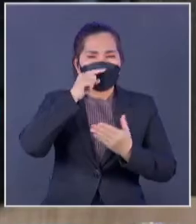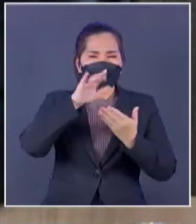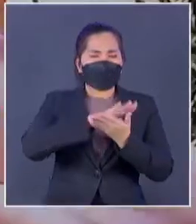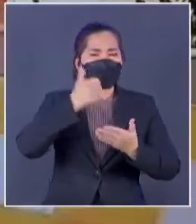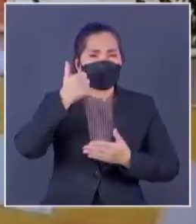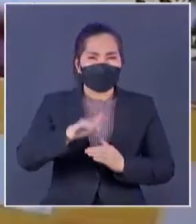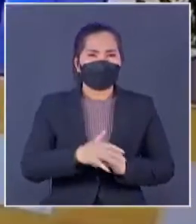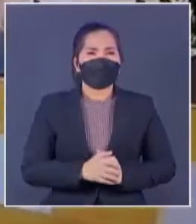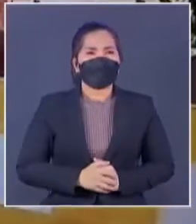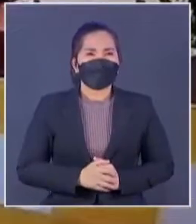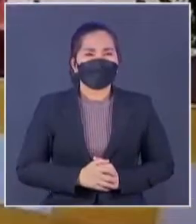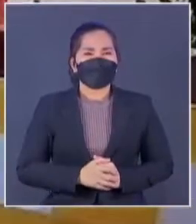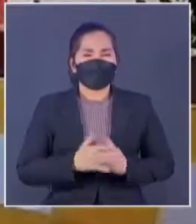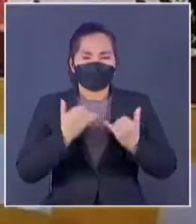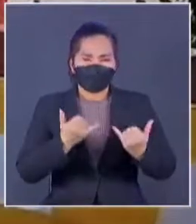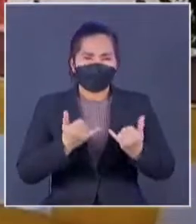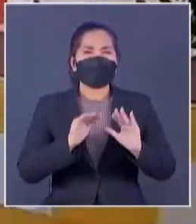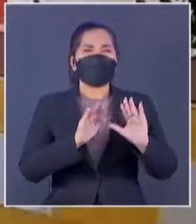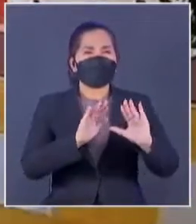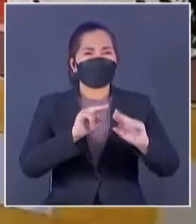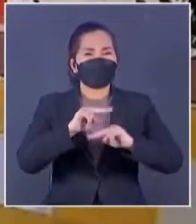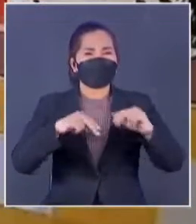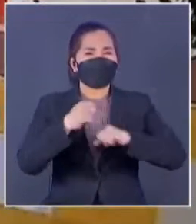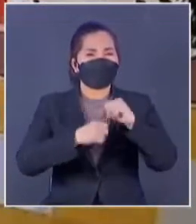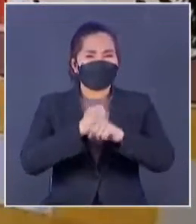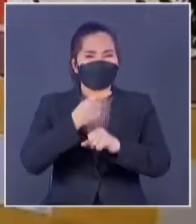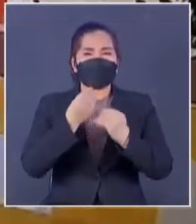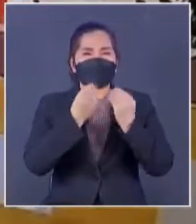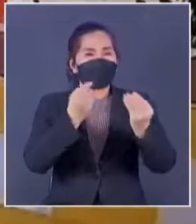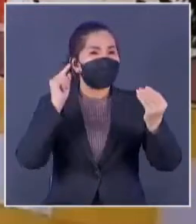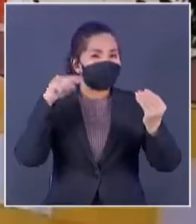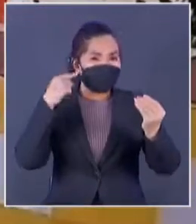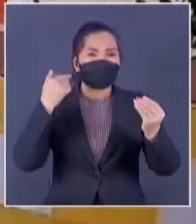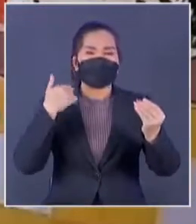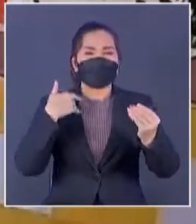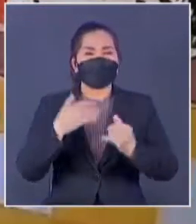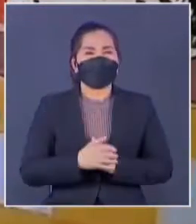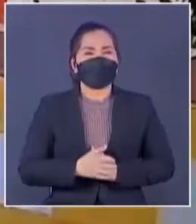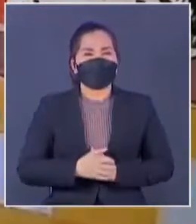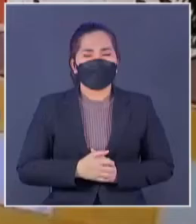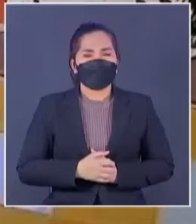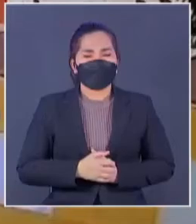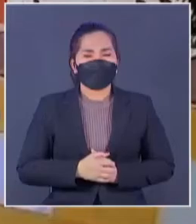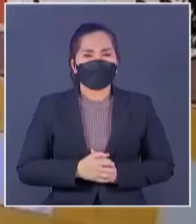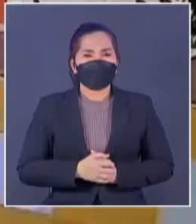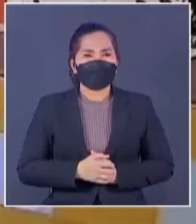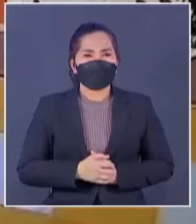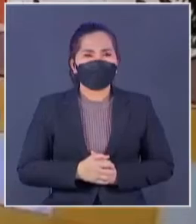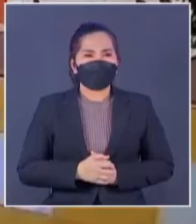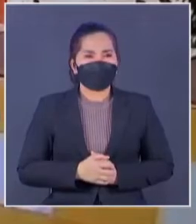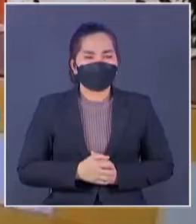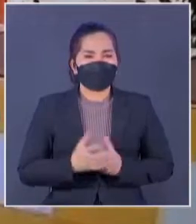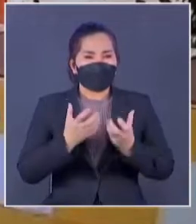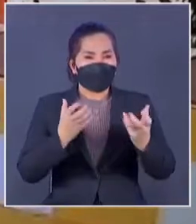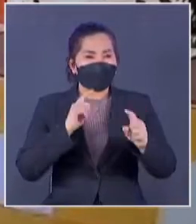านเกิดได้และในโอกาสนี้ก็ยังได้ฝากของขวัญปีใหม่ไปให้คุณยายไหมด้วยนะครับให้คุณยายไหมกับครอบครัวนี่ของที่เลือกความ